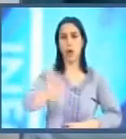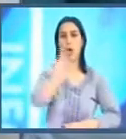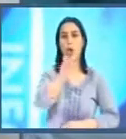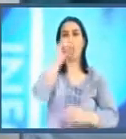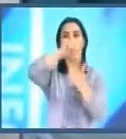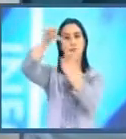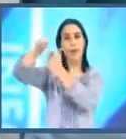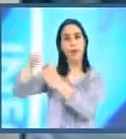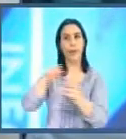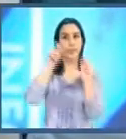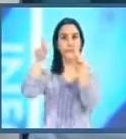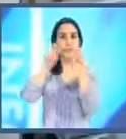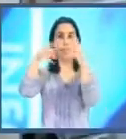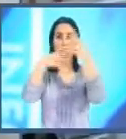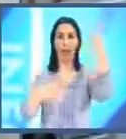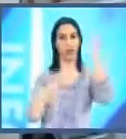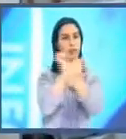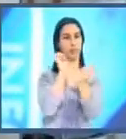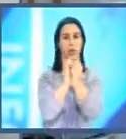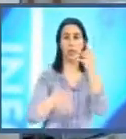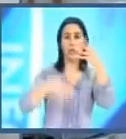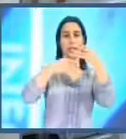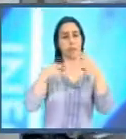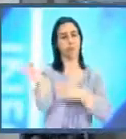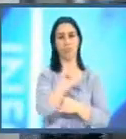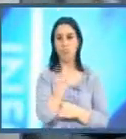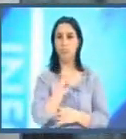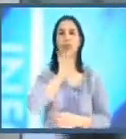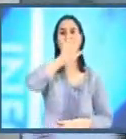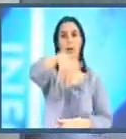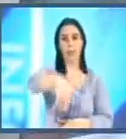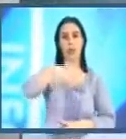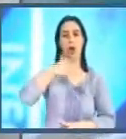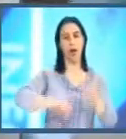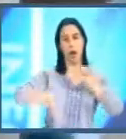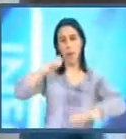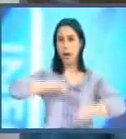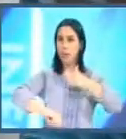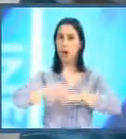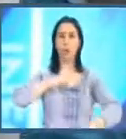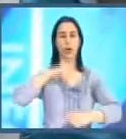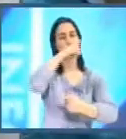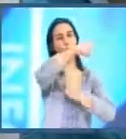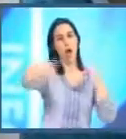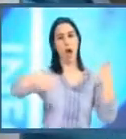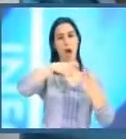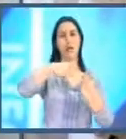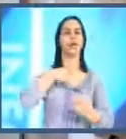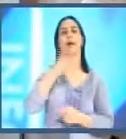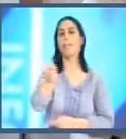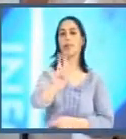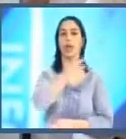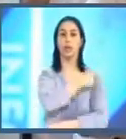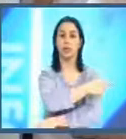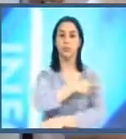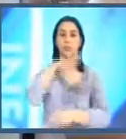les llistes d'espera no es redueixen. Les més de 5.000 operacions quirúrgiques que es realitzen durant l'any a l'hospital no